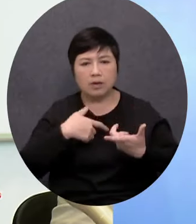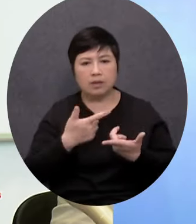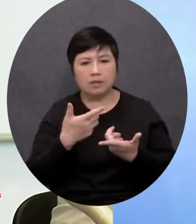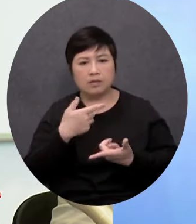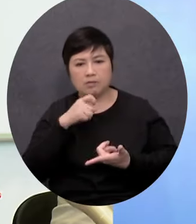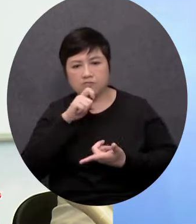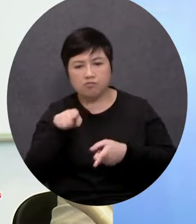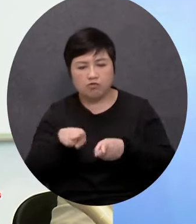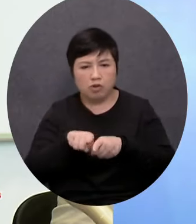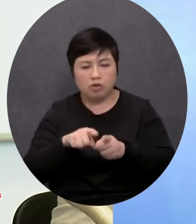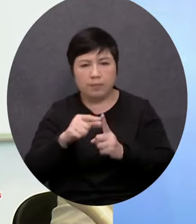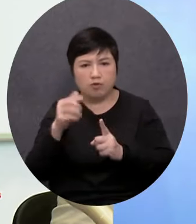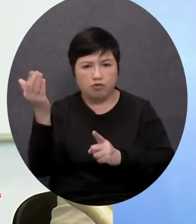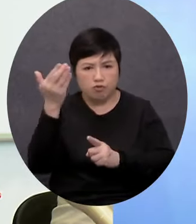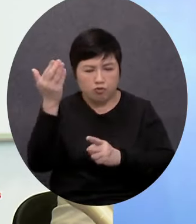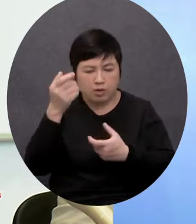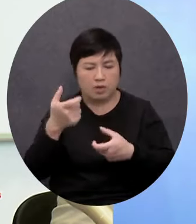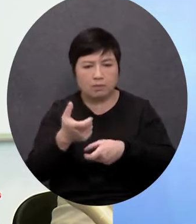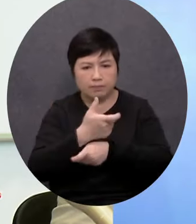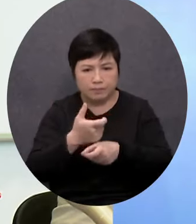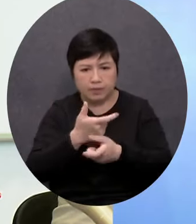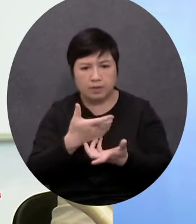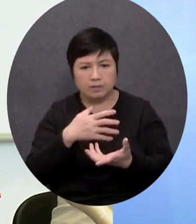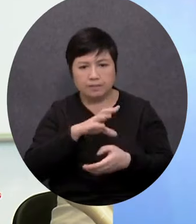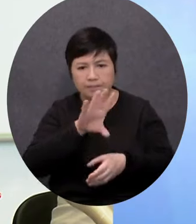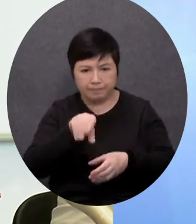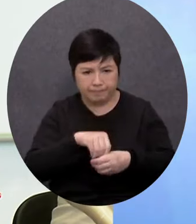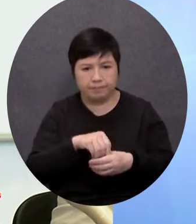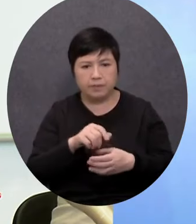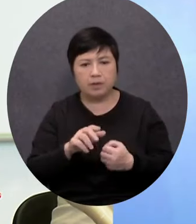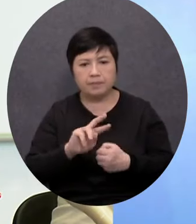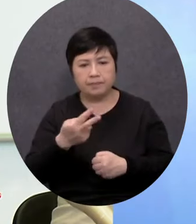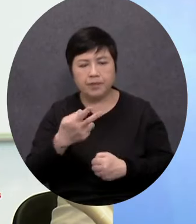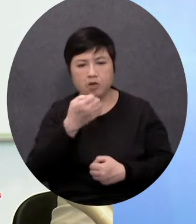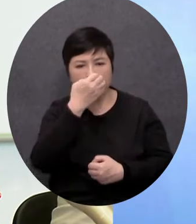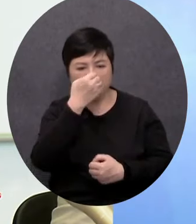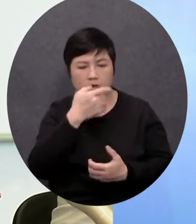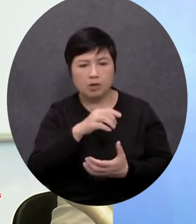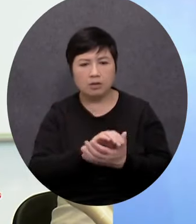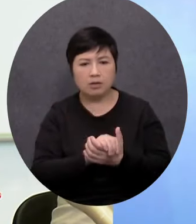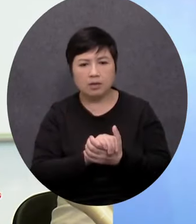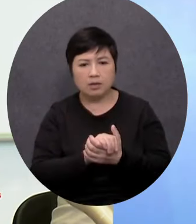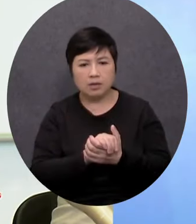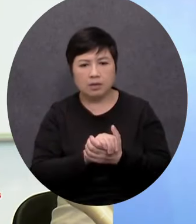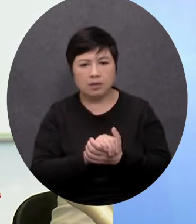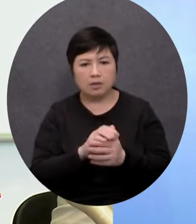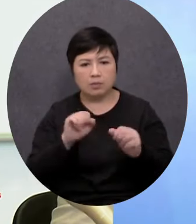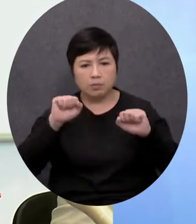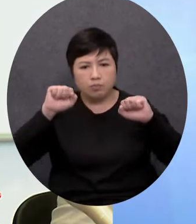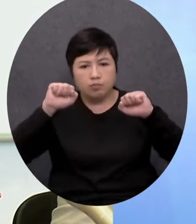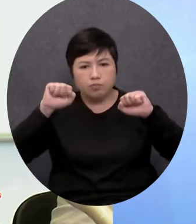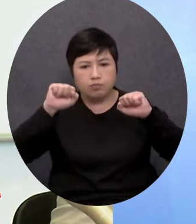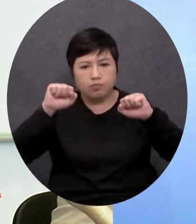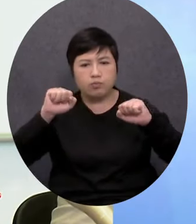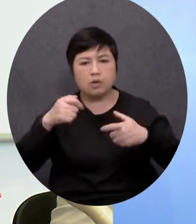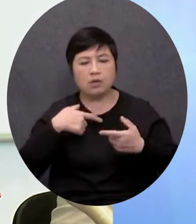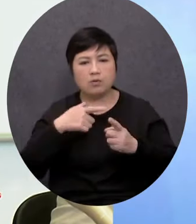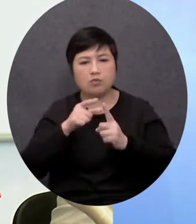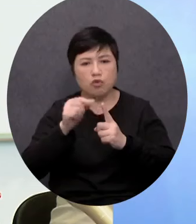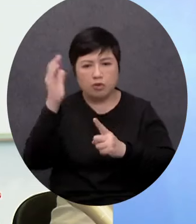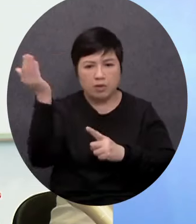埋旅遊嘅產業咧，可以將佢打造成為即係香港做一個體育運動旅遊嘅一